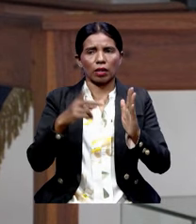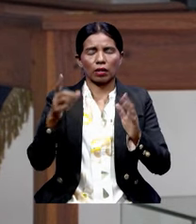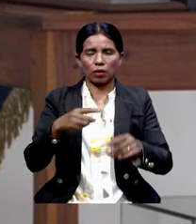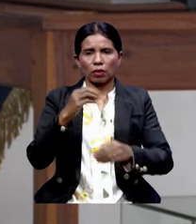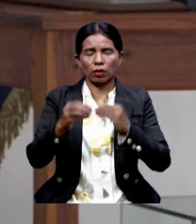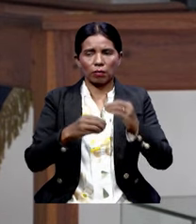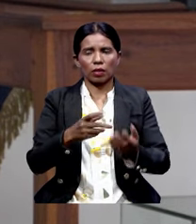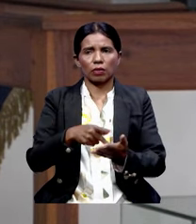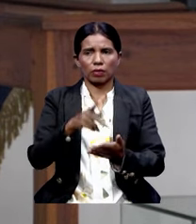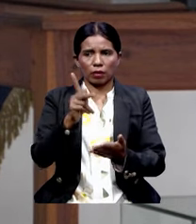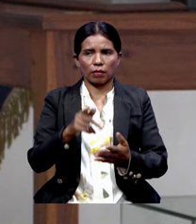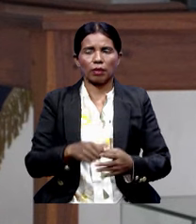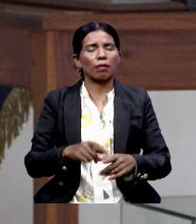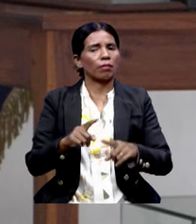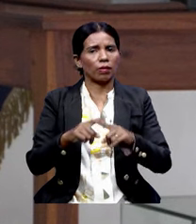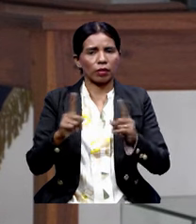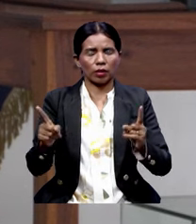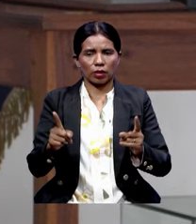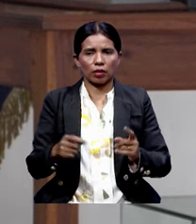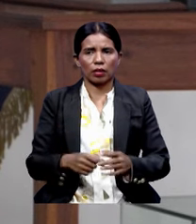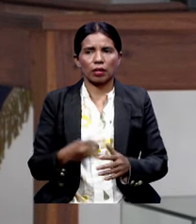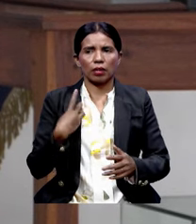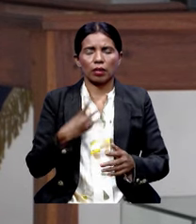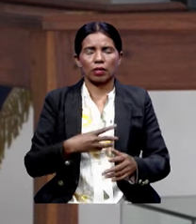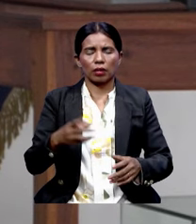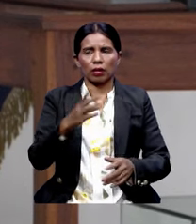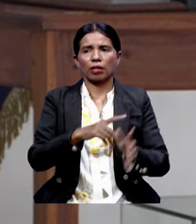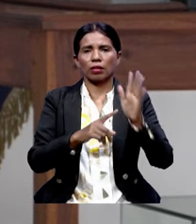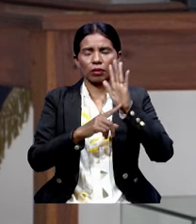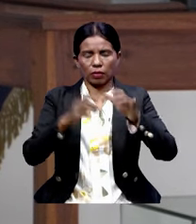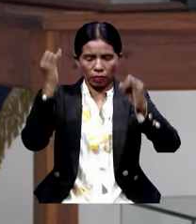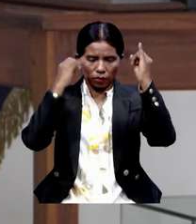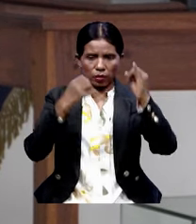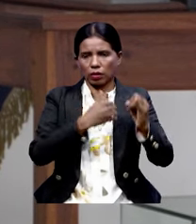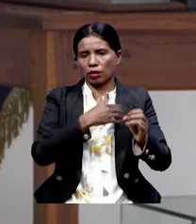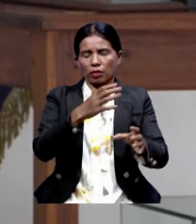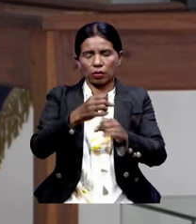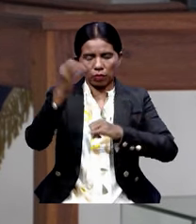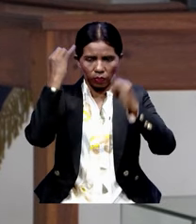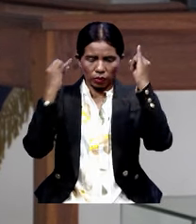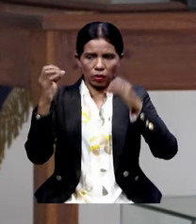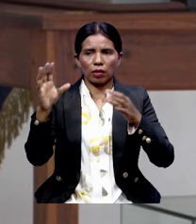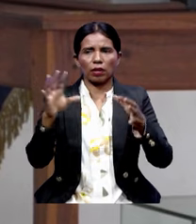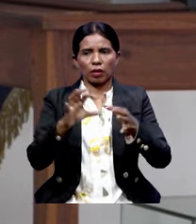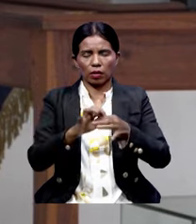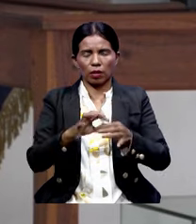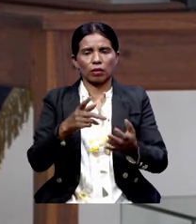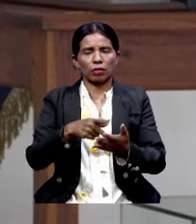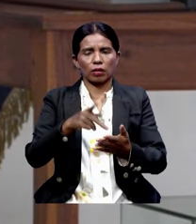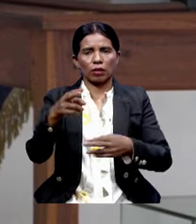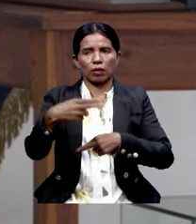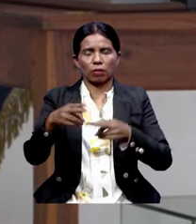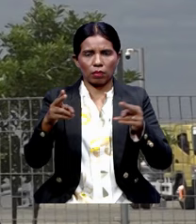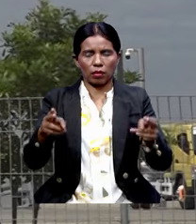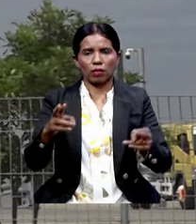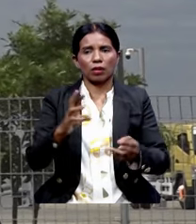asuntu ida aluga ne namebe formalmente nomos informal mos aportil sidoksim informasaun sir be liga duho aluga kuarti